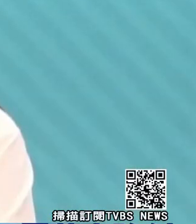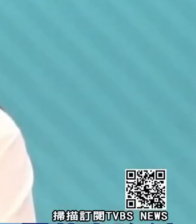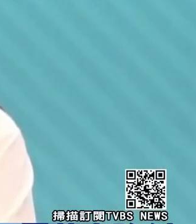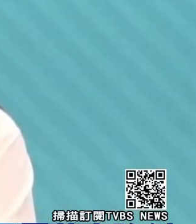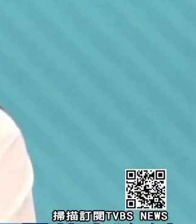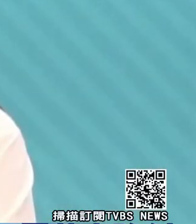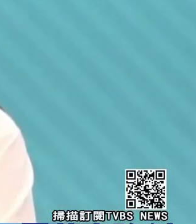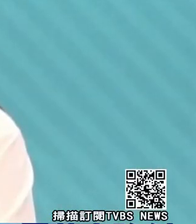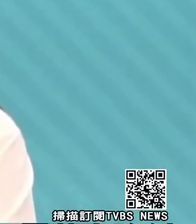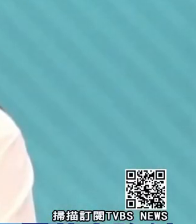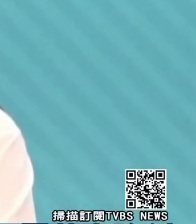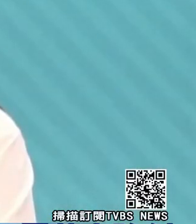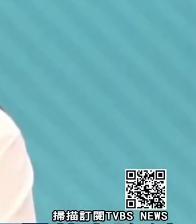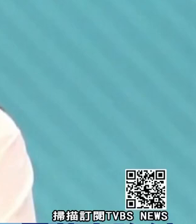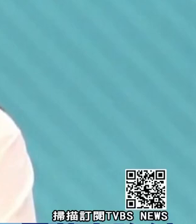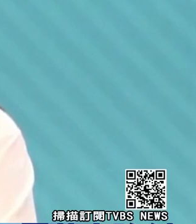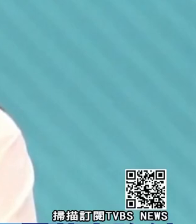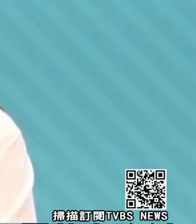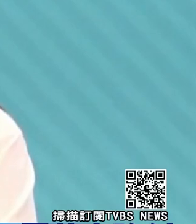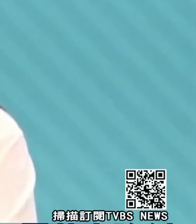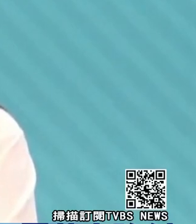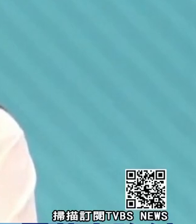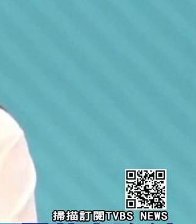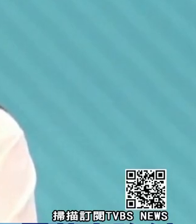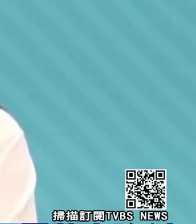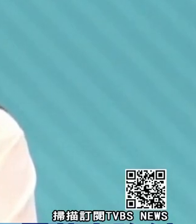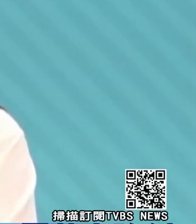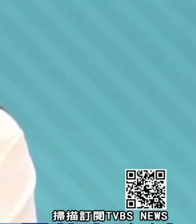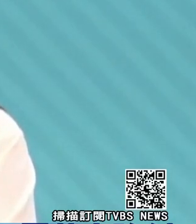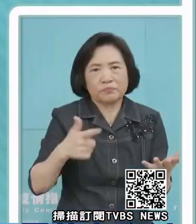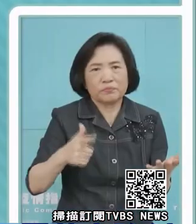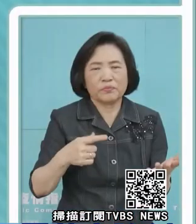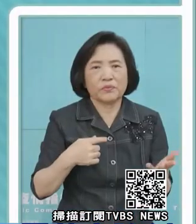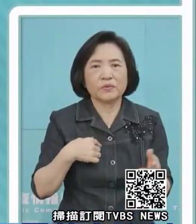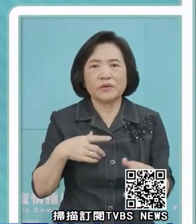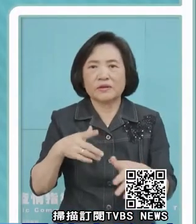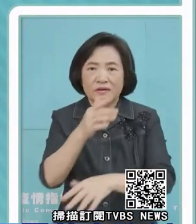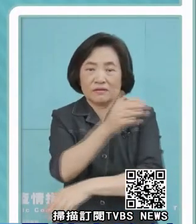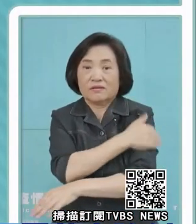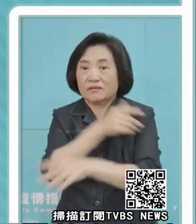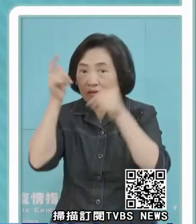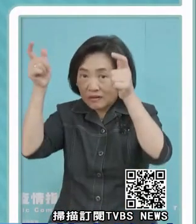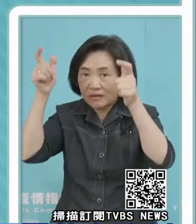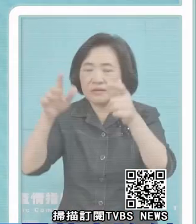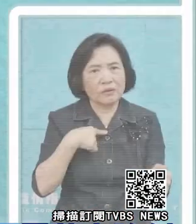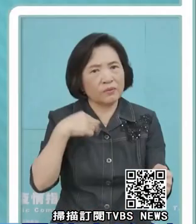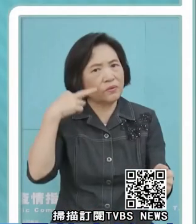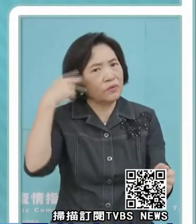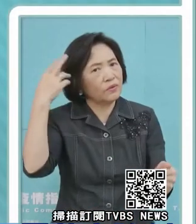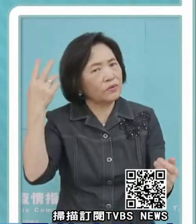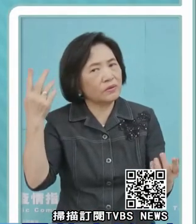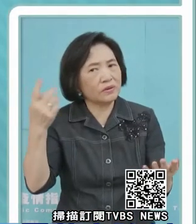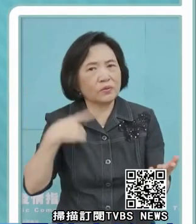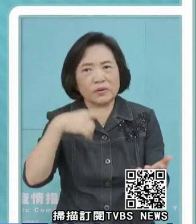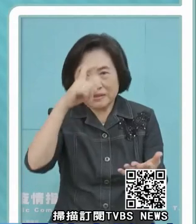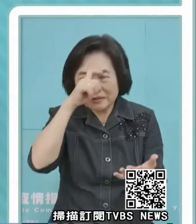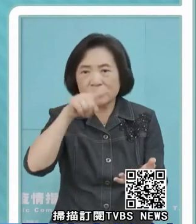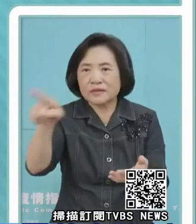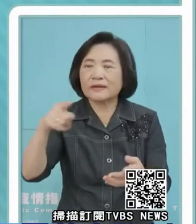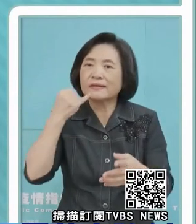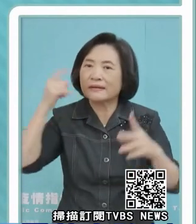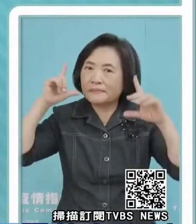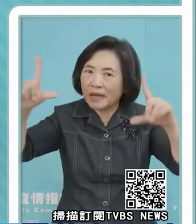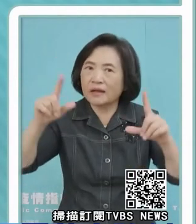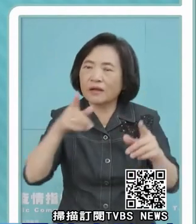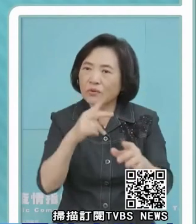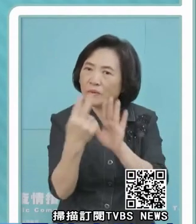天，甚至逼得柯文哲四号下午公开下了战帖。 陈其迈也是念医学系的哦，很希望听他出来，